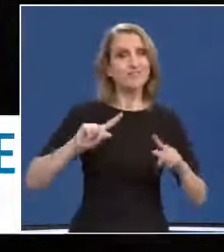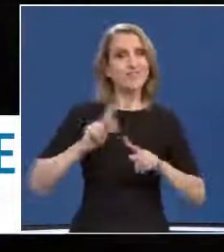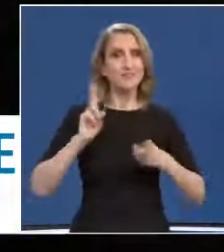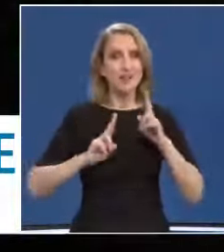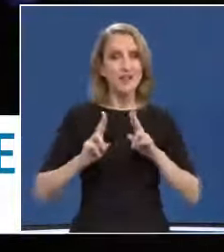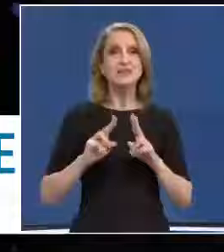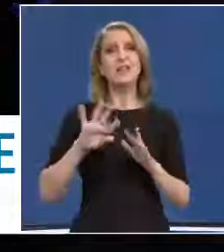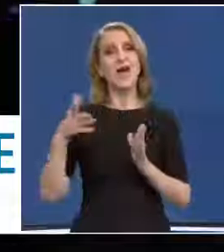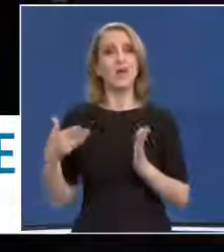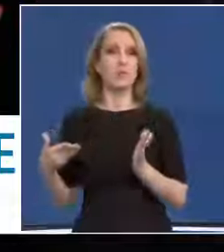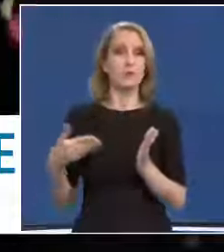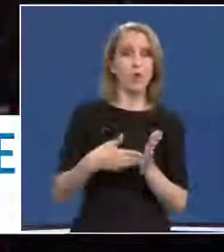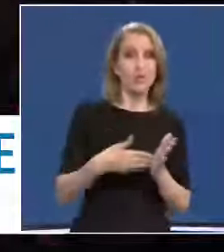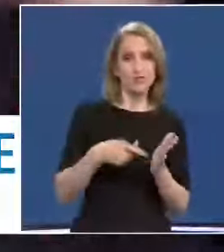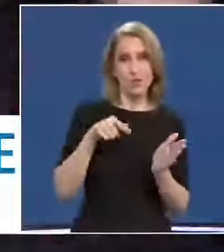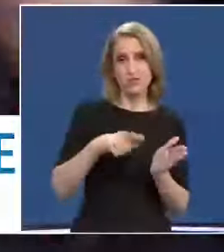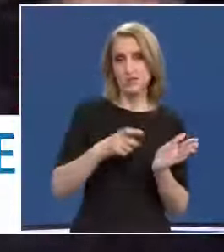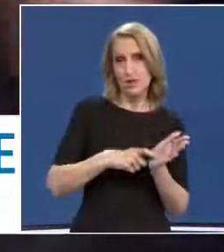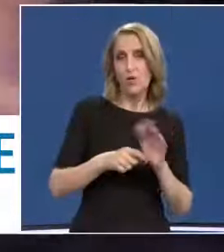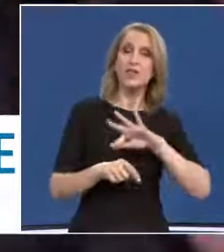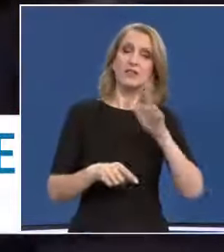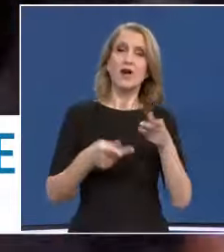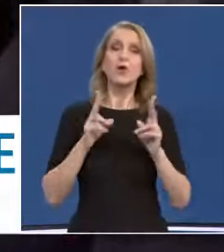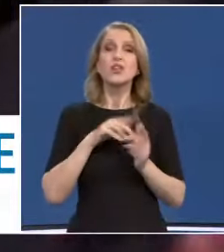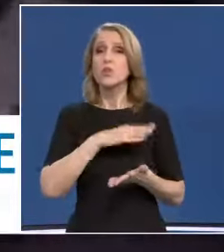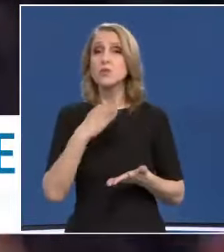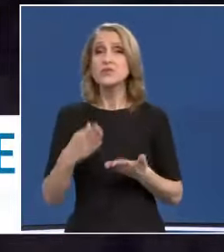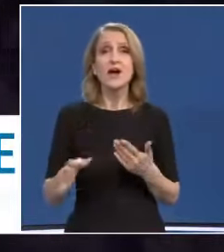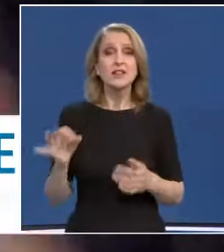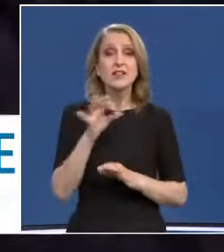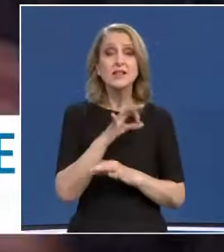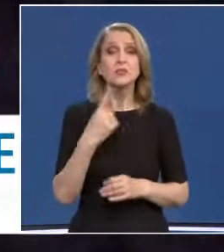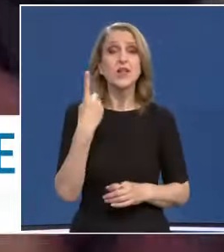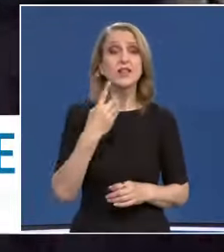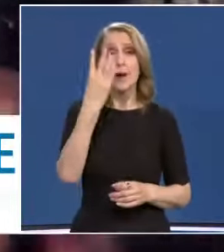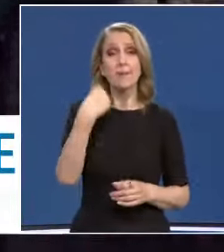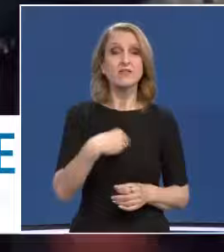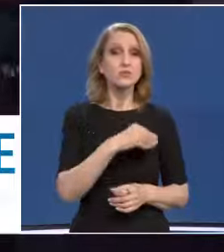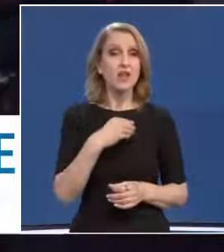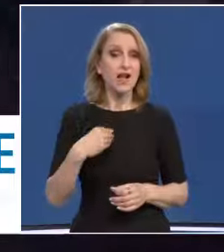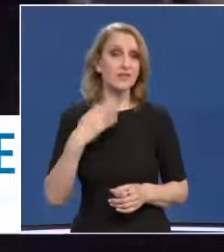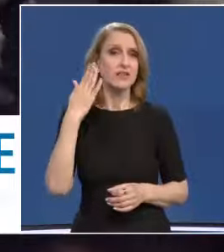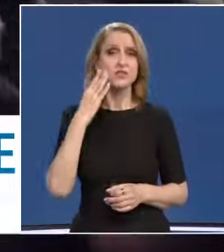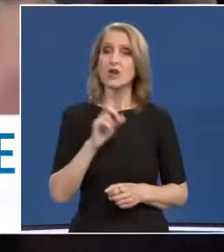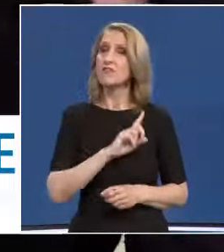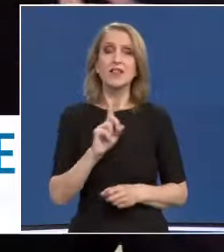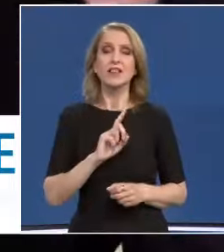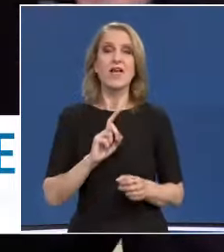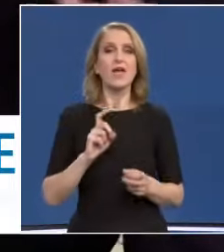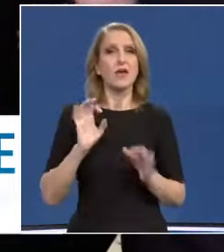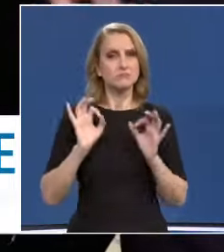закона имаше и протести. До сега нито една православна християнска страна не беше узаконявала еднополовите